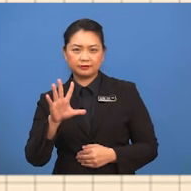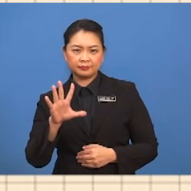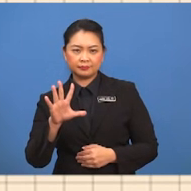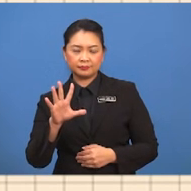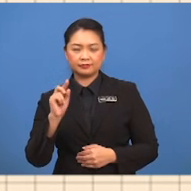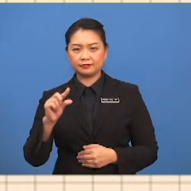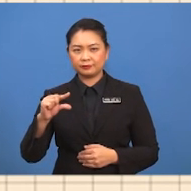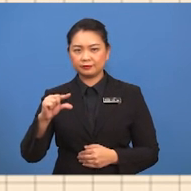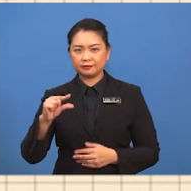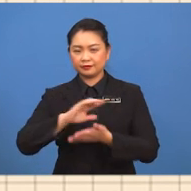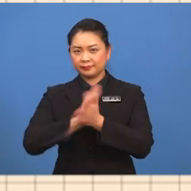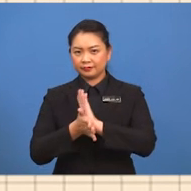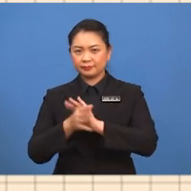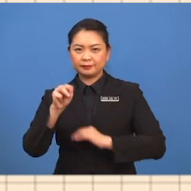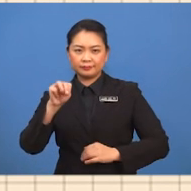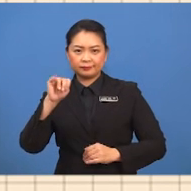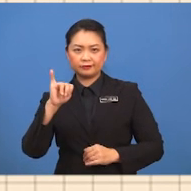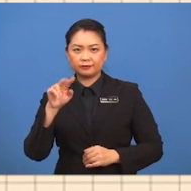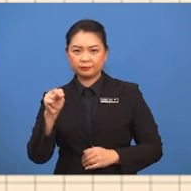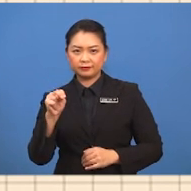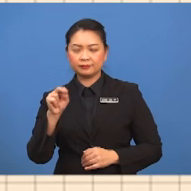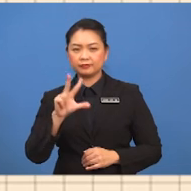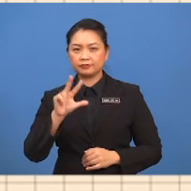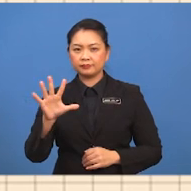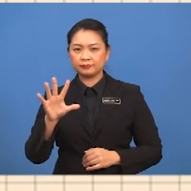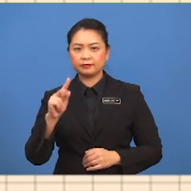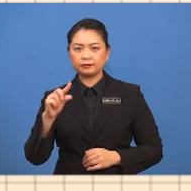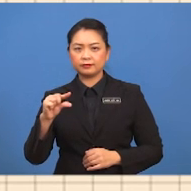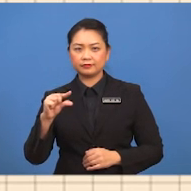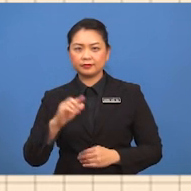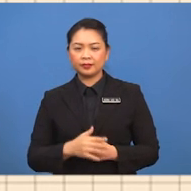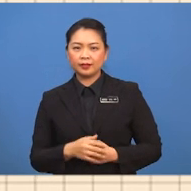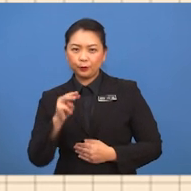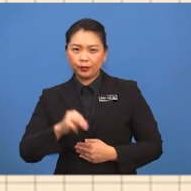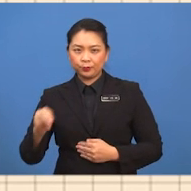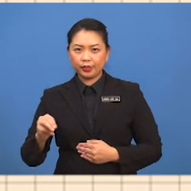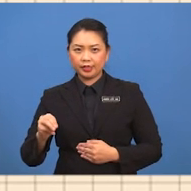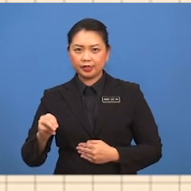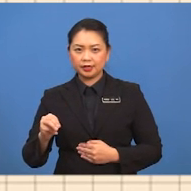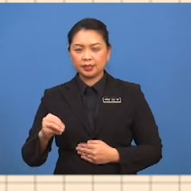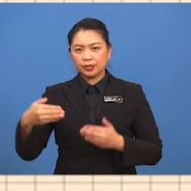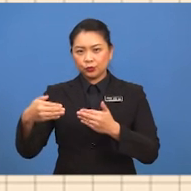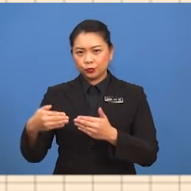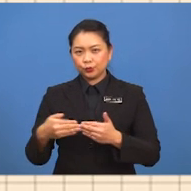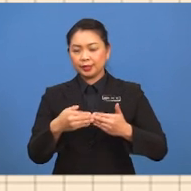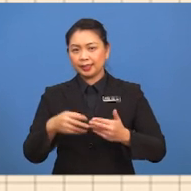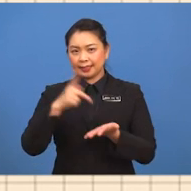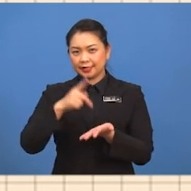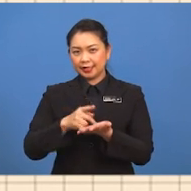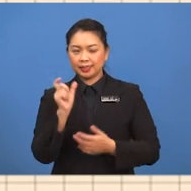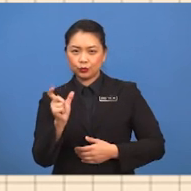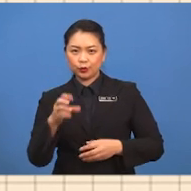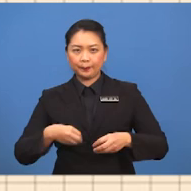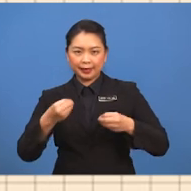kilogram. Jadi min ialah 35 kilogram. Murid-murid, teruskan mengira